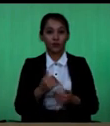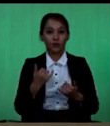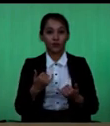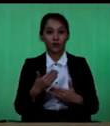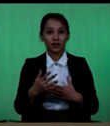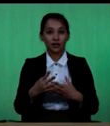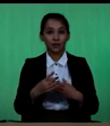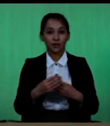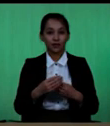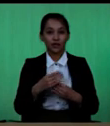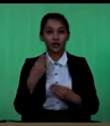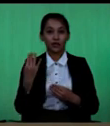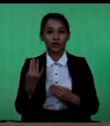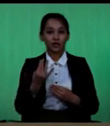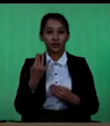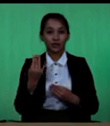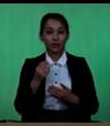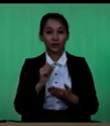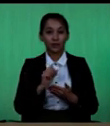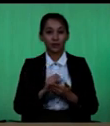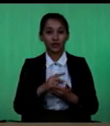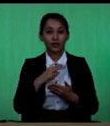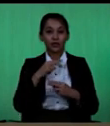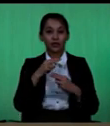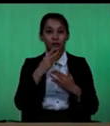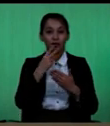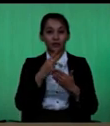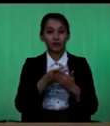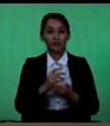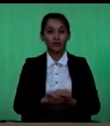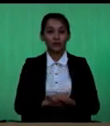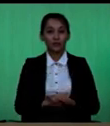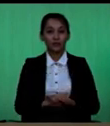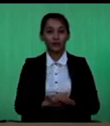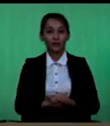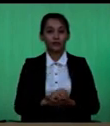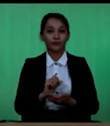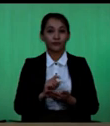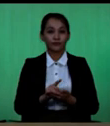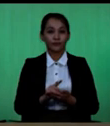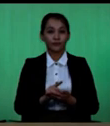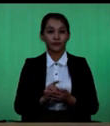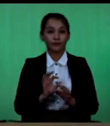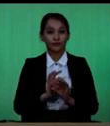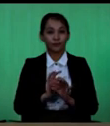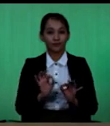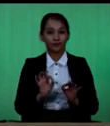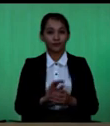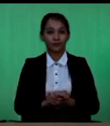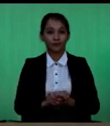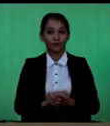sizlar bilan bir qiziqarli misolga diqqatimizni qaratsak. Bu misol juda ajoyib ekan.